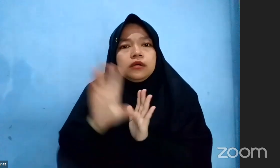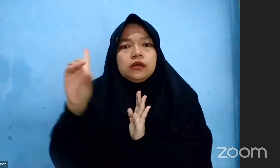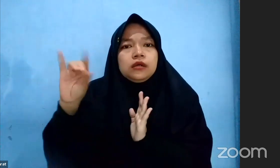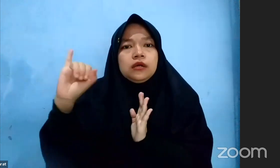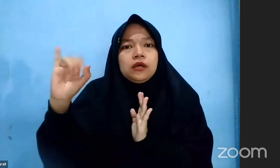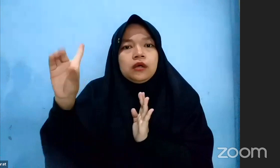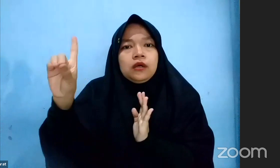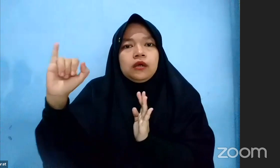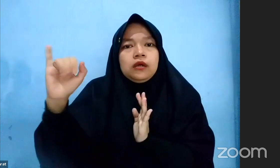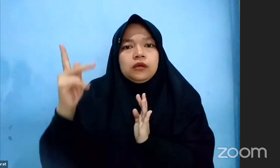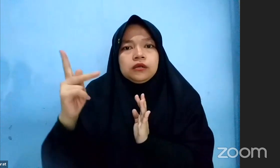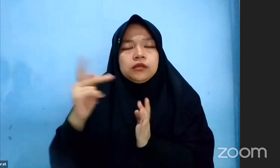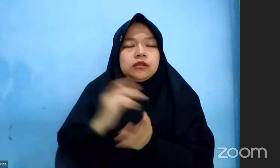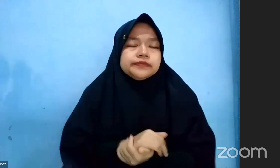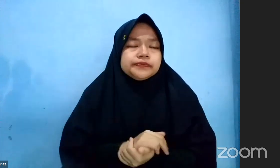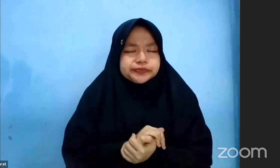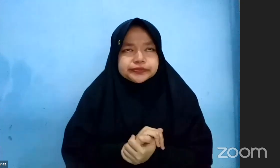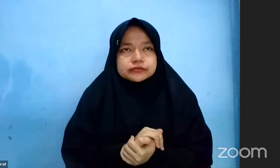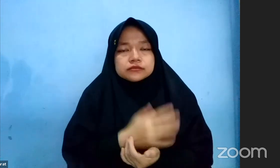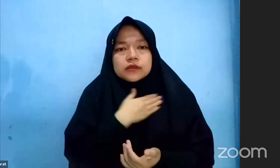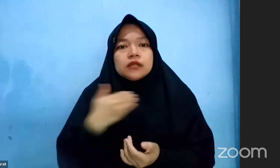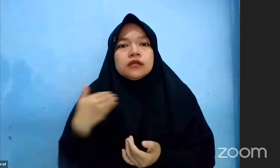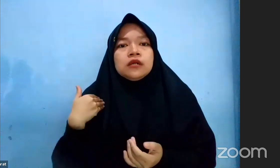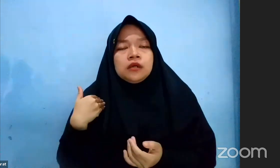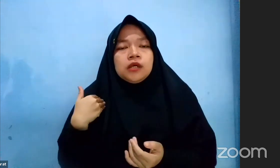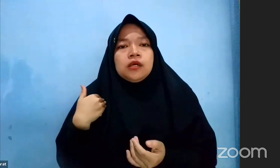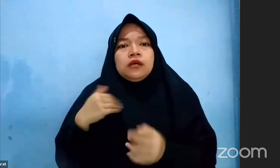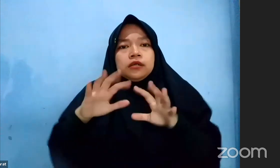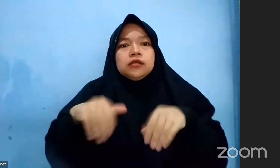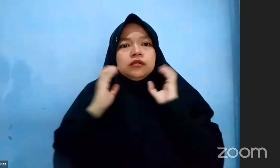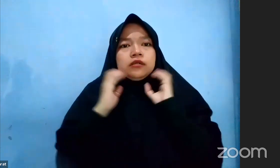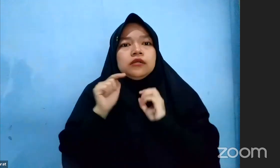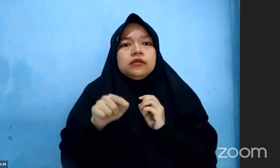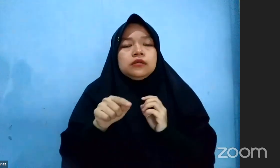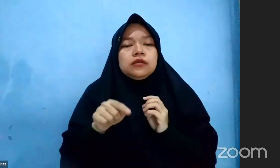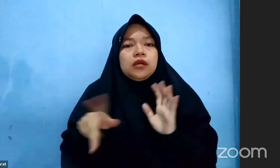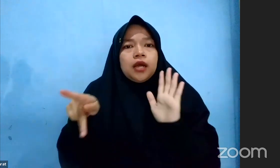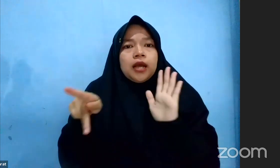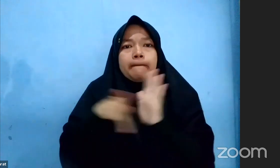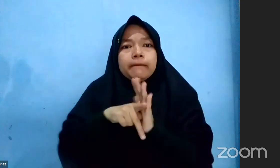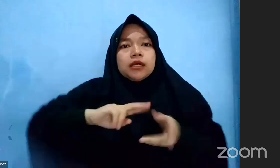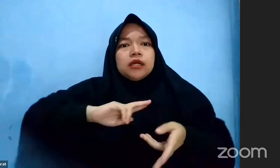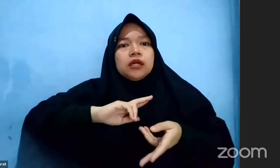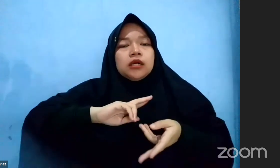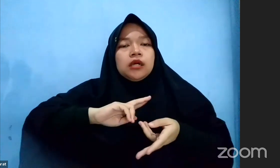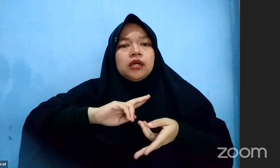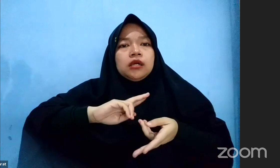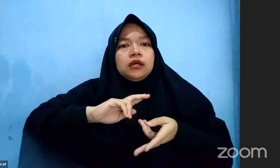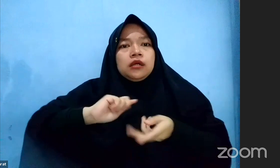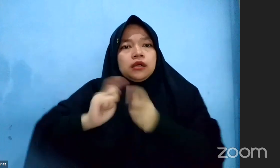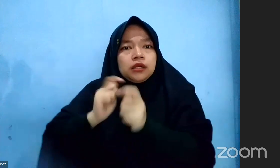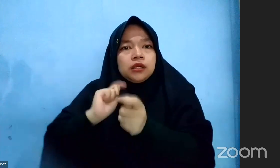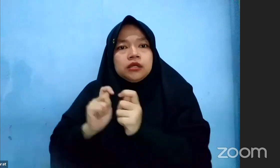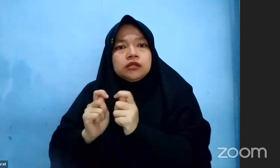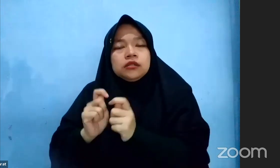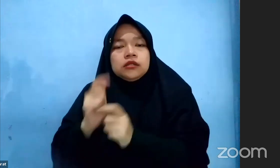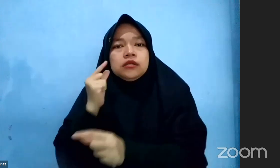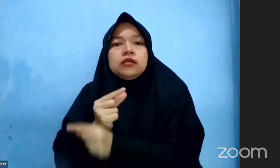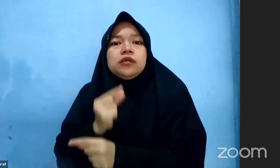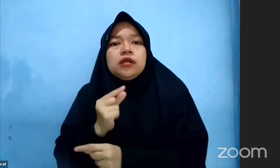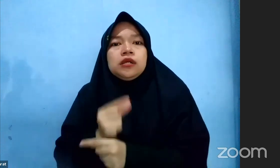orang tua itu pengganti guru kepanjangan tangan jari guru jadi orang tua silakan apa namanya mendengarkan